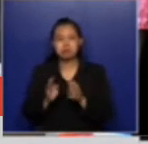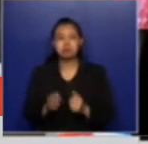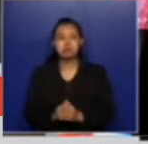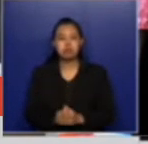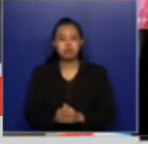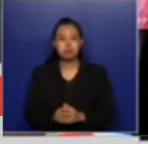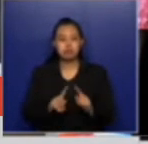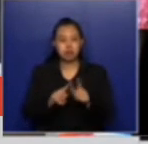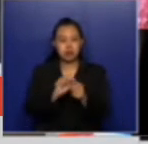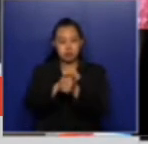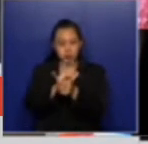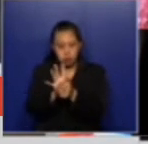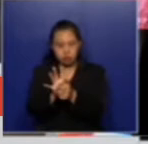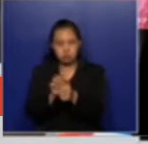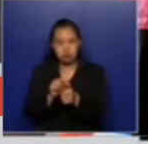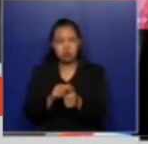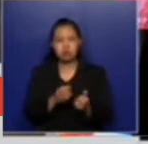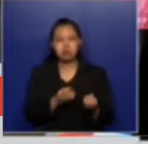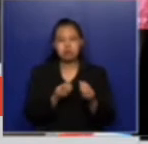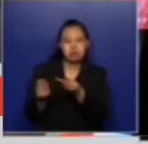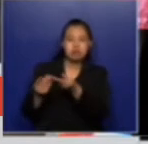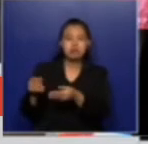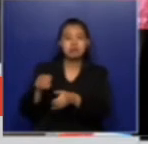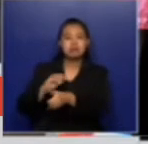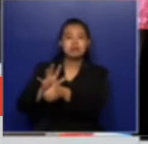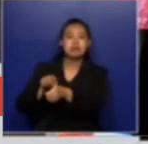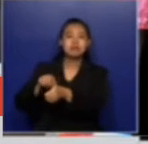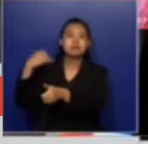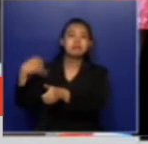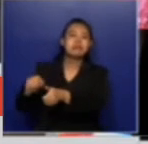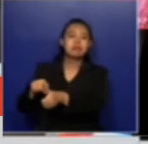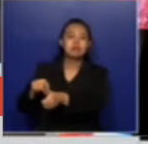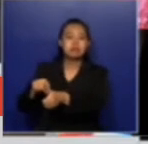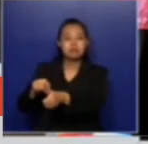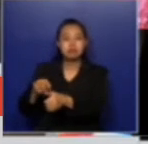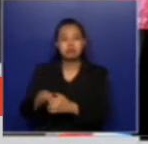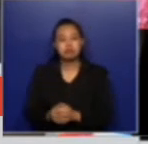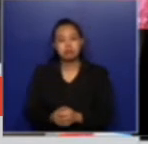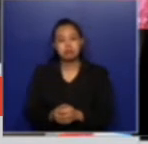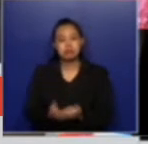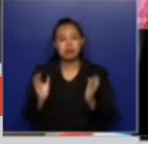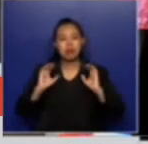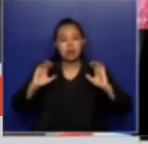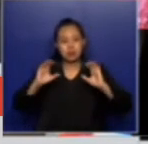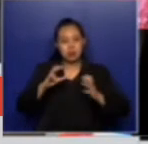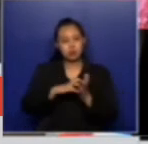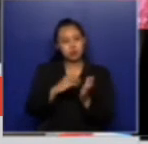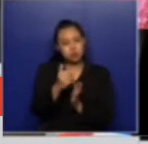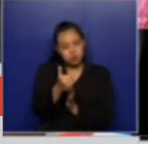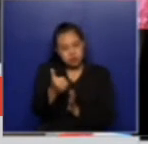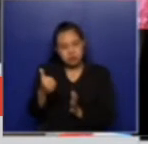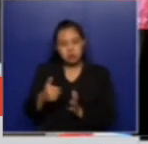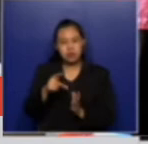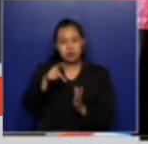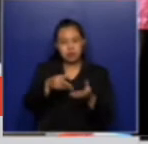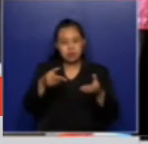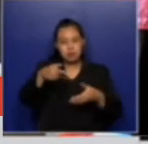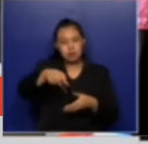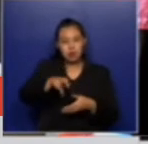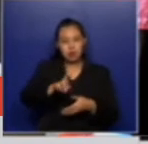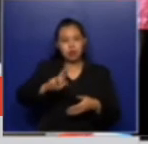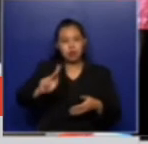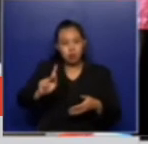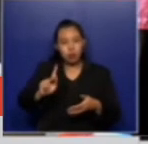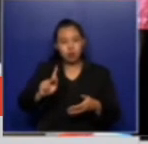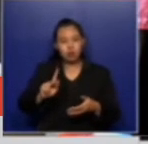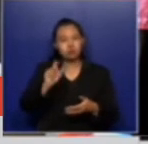พอโควิดมาก็ไปโยนให้โควิดเป็นผู้ร้ายไปหมดทั้งที่รัฐบาลเนี่ยโชคดีได้ออกพ.ร.ก.ฉุกเฉินอีกโทษละพ.ร.ก.